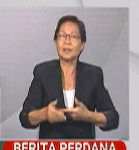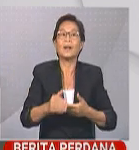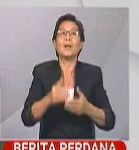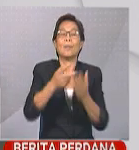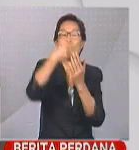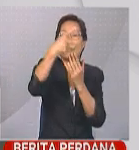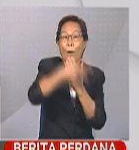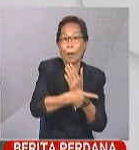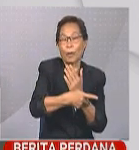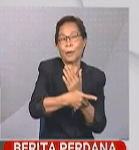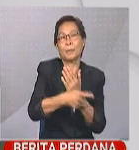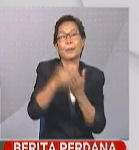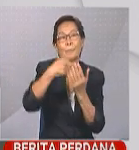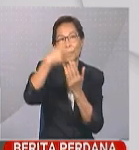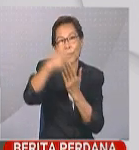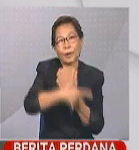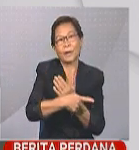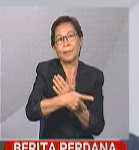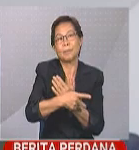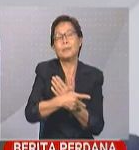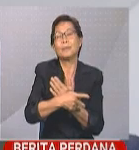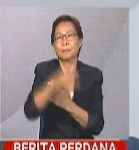umum tersebut